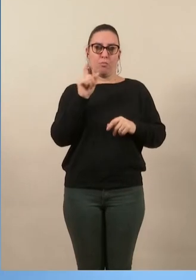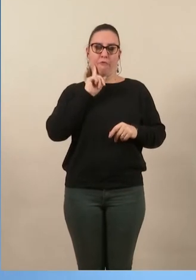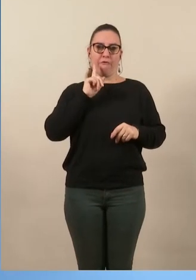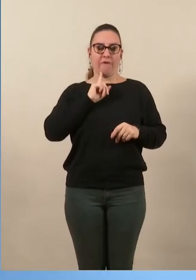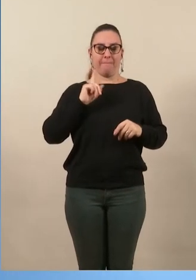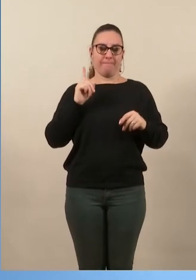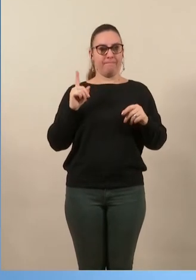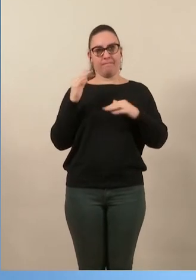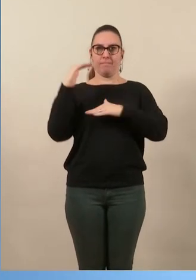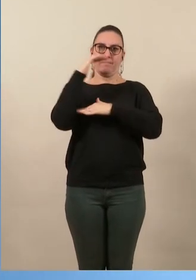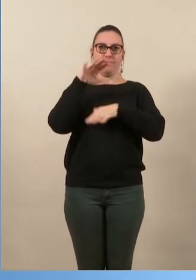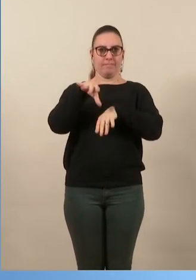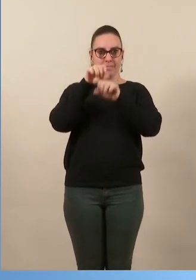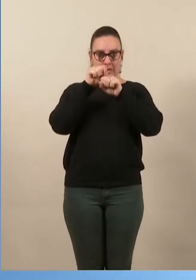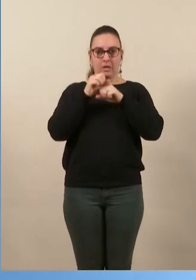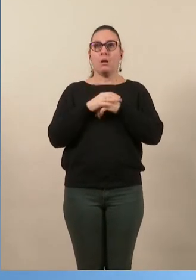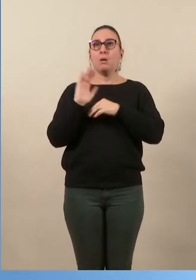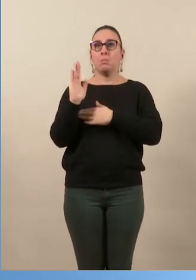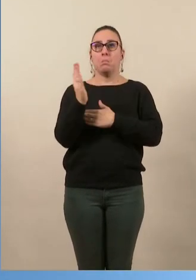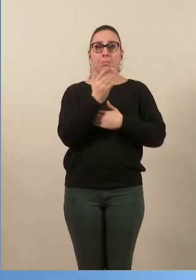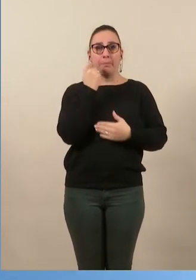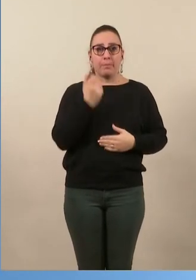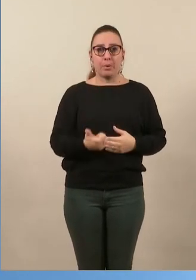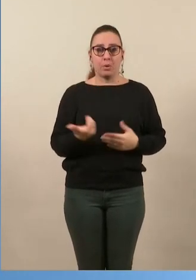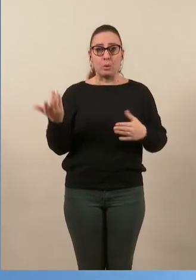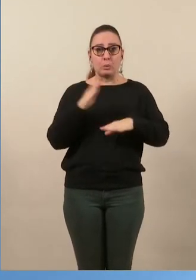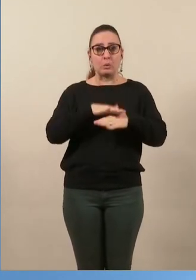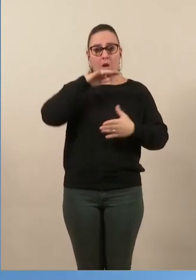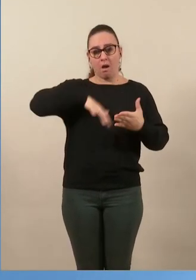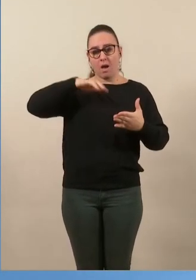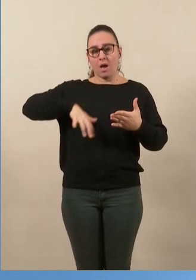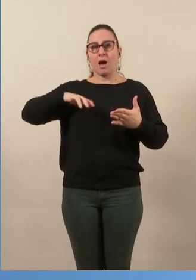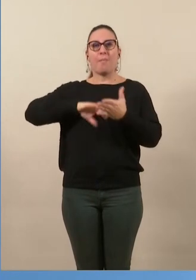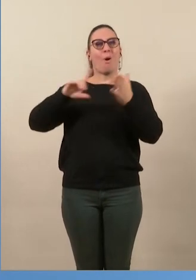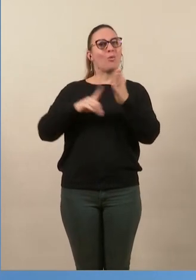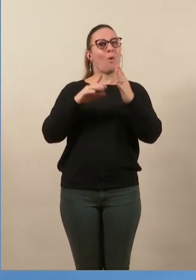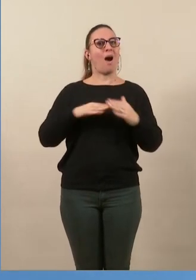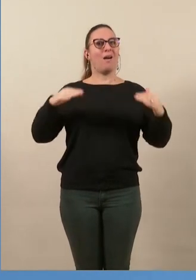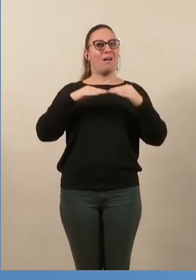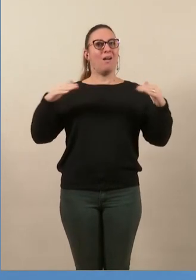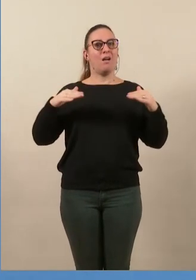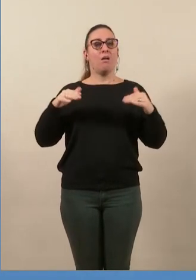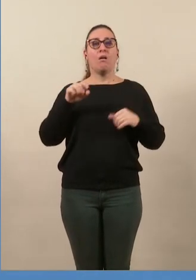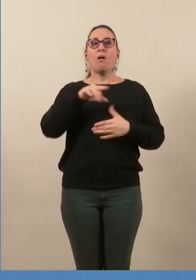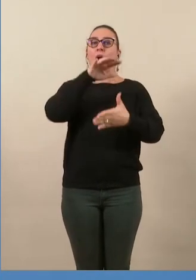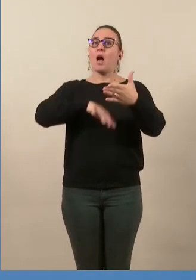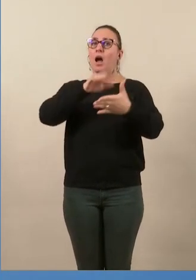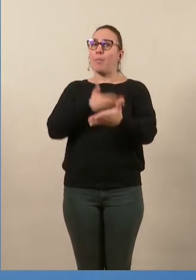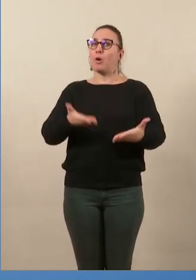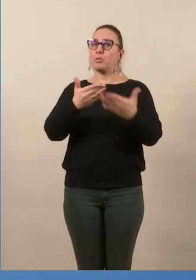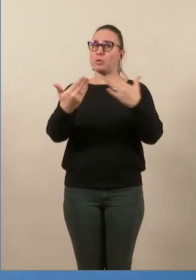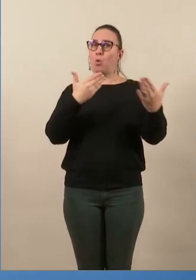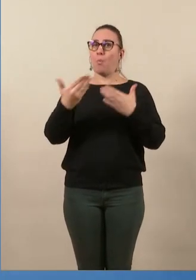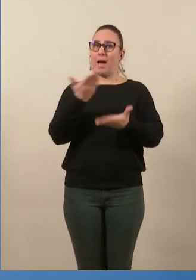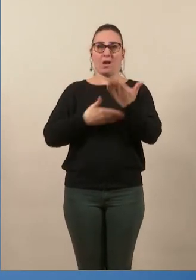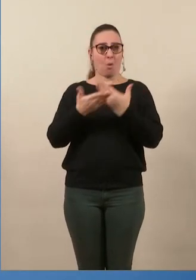aurait une présentation faible je Rapp je rappelle que ce rapport égalité des droits ne remplace pas le rapport de situation comparé